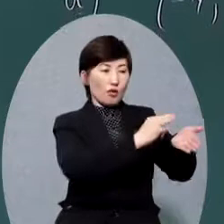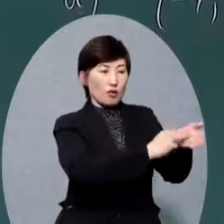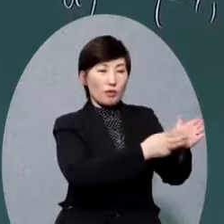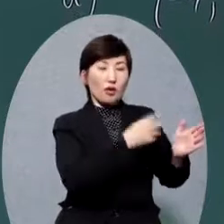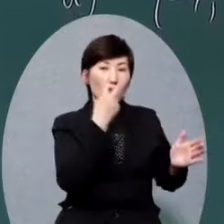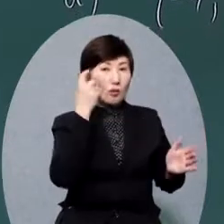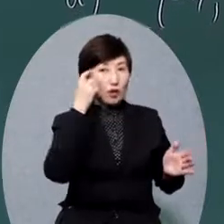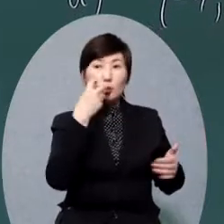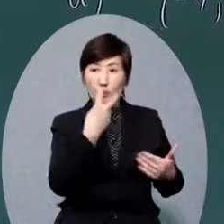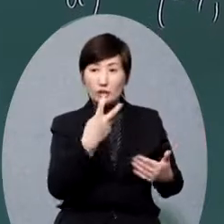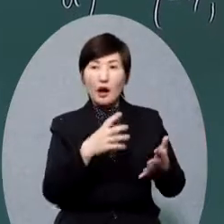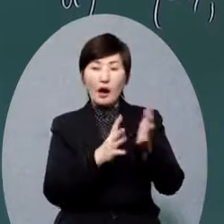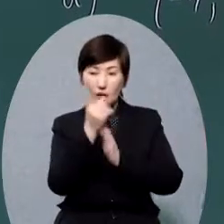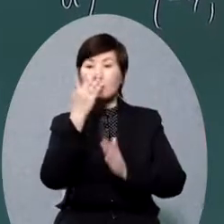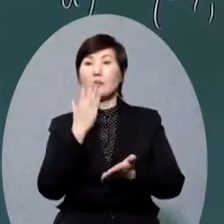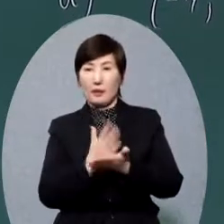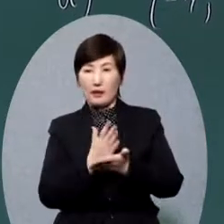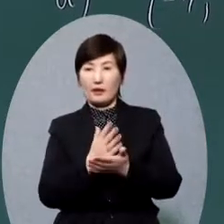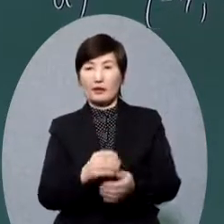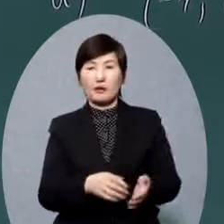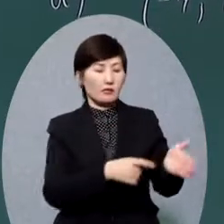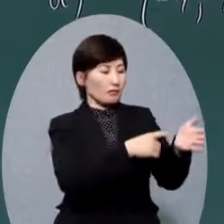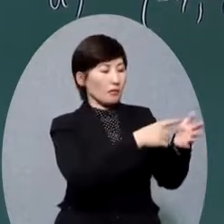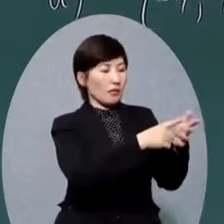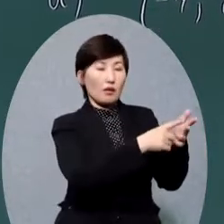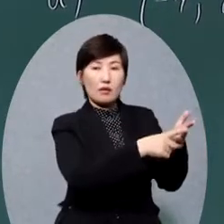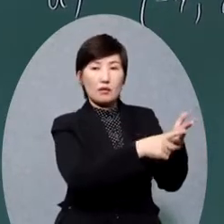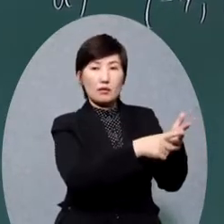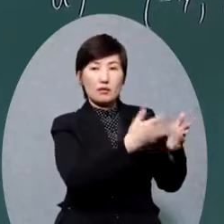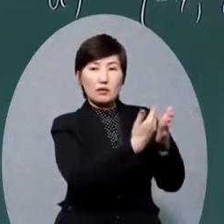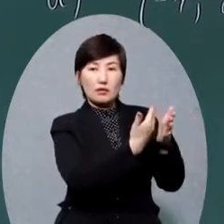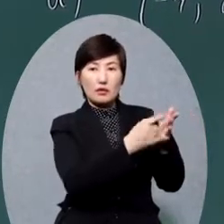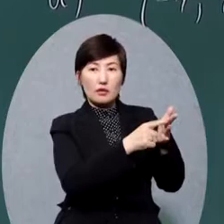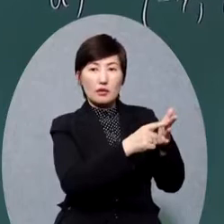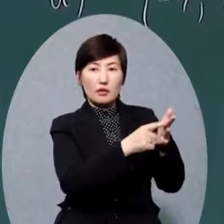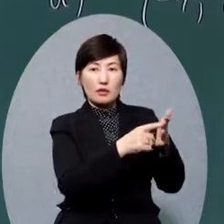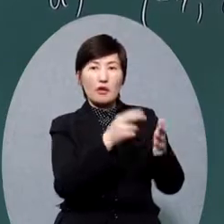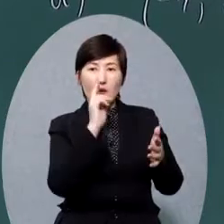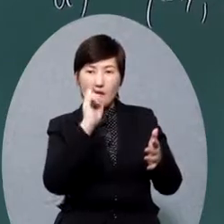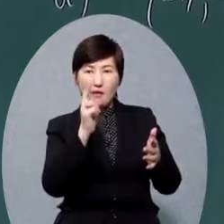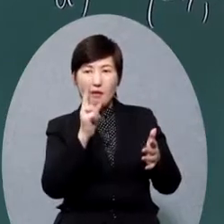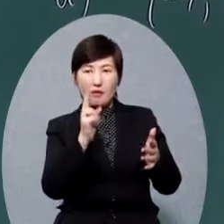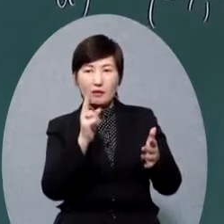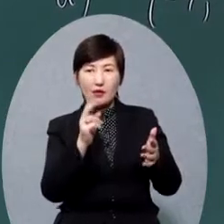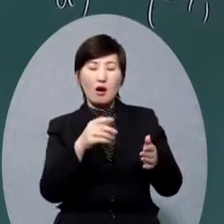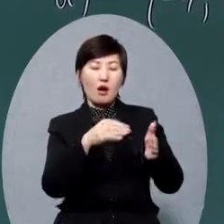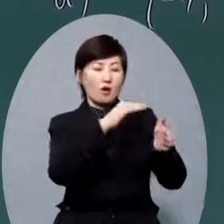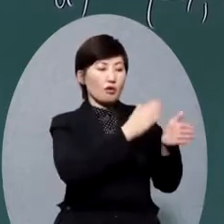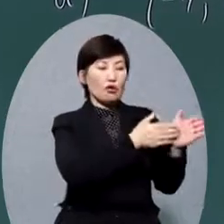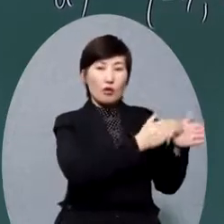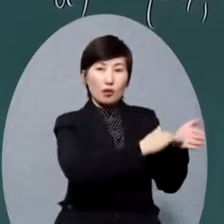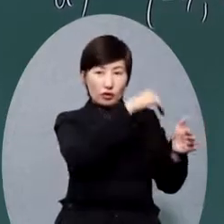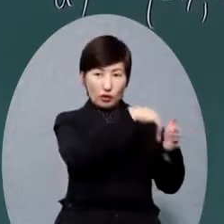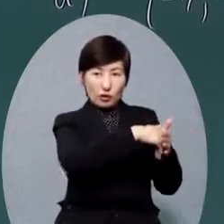буюу налалтаа яг нөгөө харьцаагаараа бодоод үзэхээр 11 гээд гараад ирд юм байна. Гурав дахь жишээн дээр бол налалт буюу